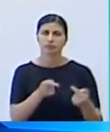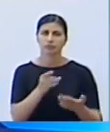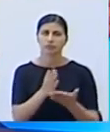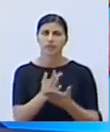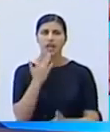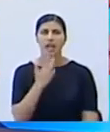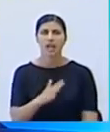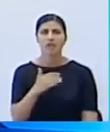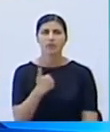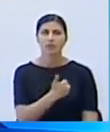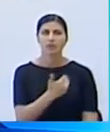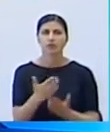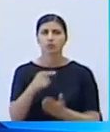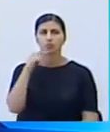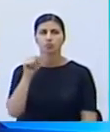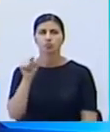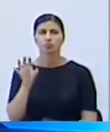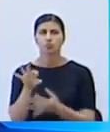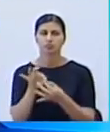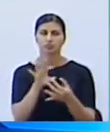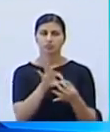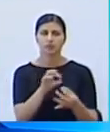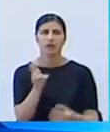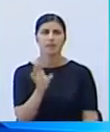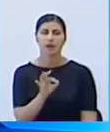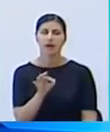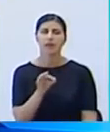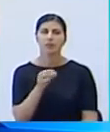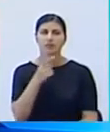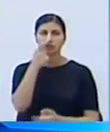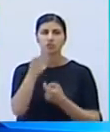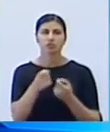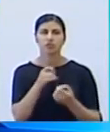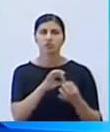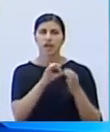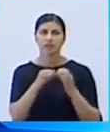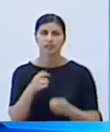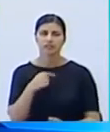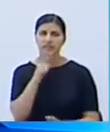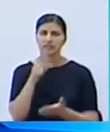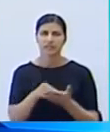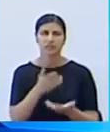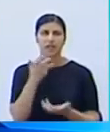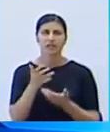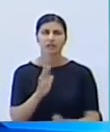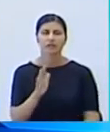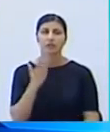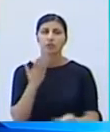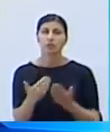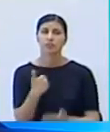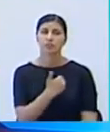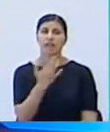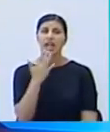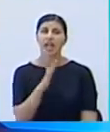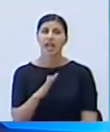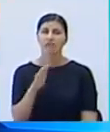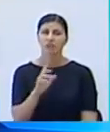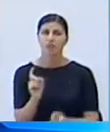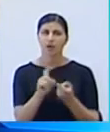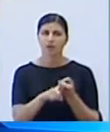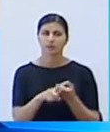თუ პრორუსულობა და ასე შემდეგ და ასე, მაგრამ არსობრივად ჩვენ არ განვიხილავთ საკითხს. თუ ჩვენ მივდივართ პროდასავლური სივრცისკენ,